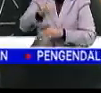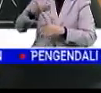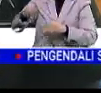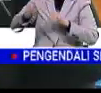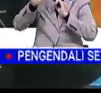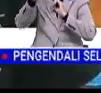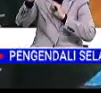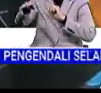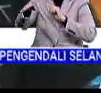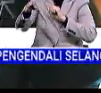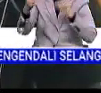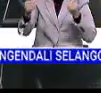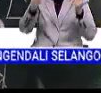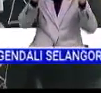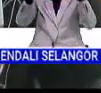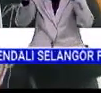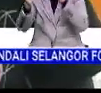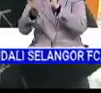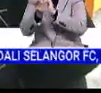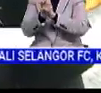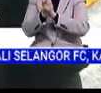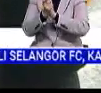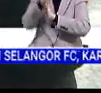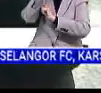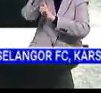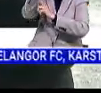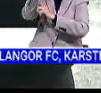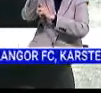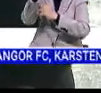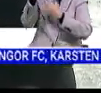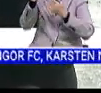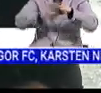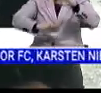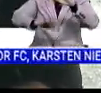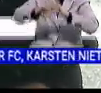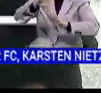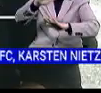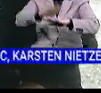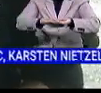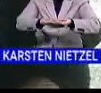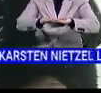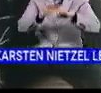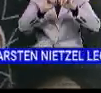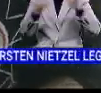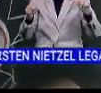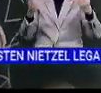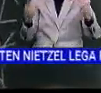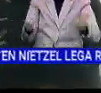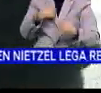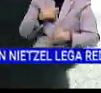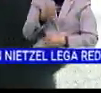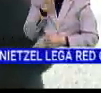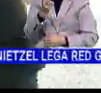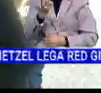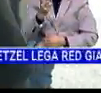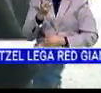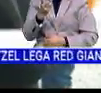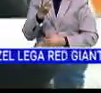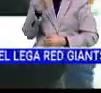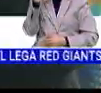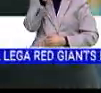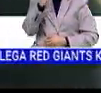yang telah diberi nafas baru dan digarap menjadi hasil kraf tangan. Tapi apa yang paling menarik perhatian saya adalah ini